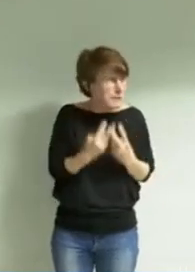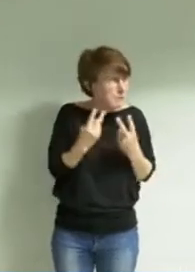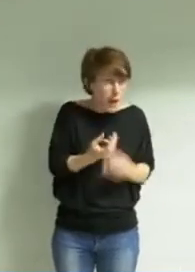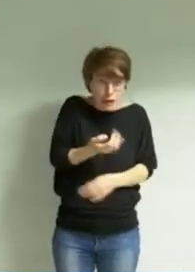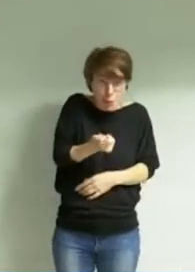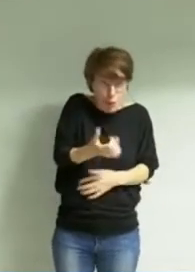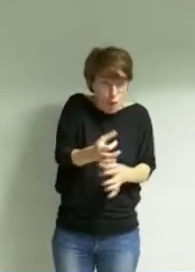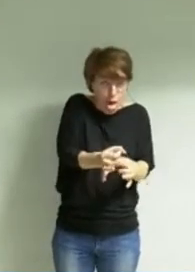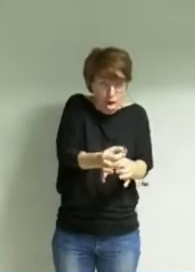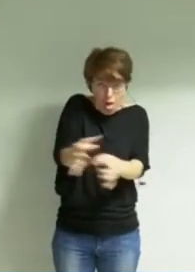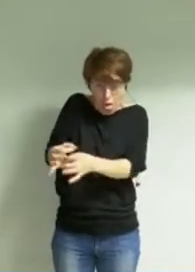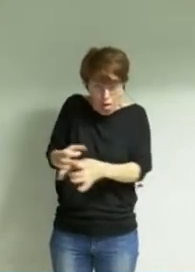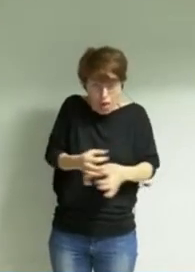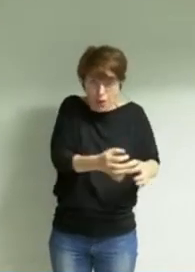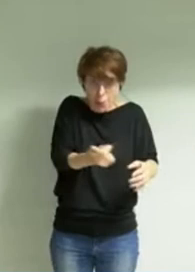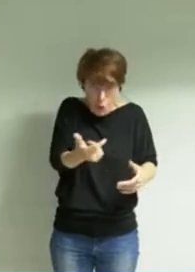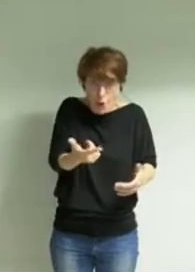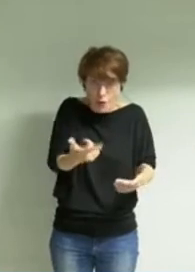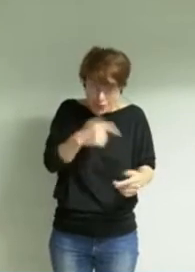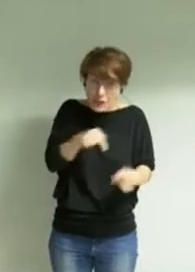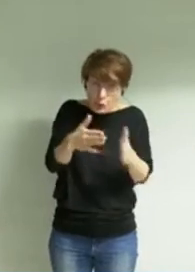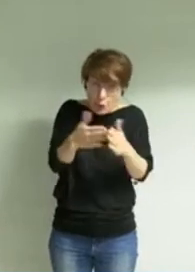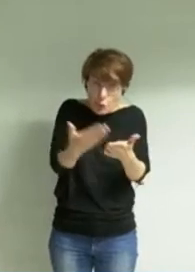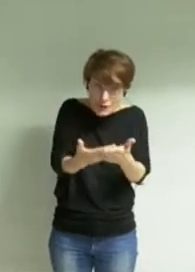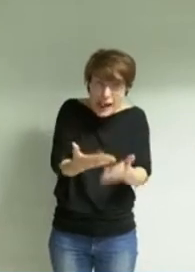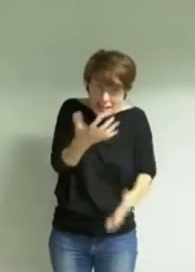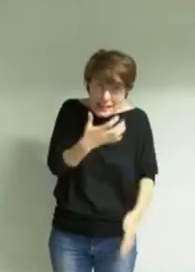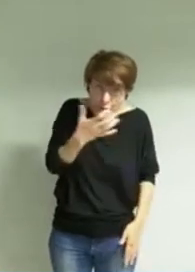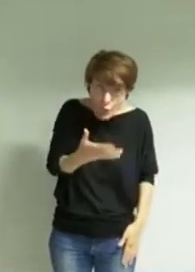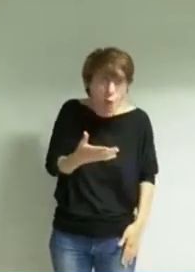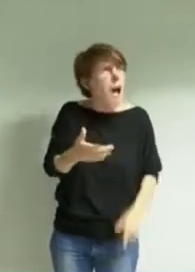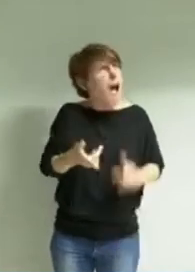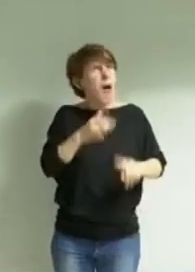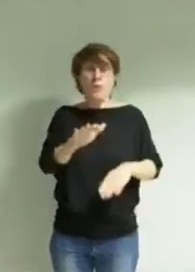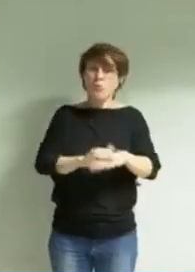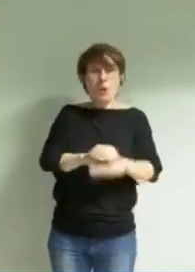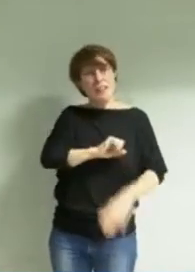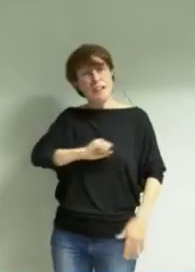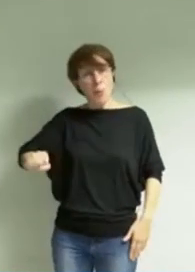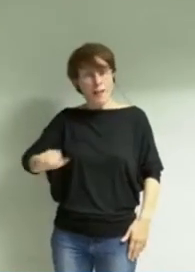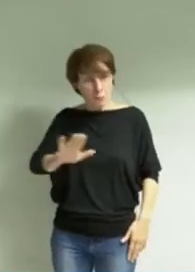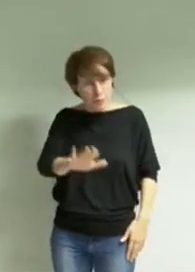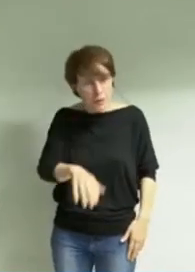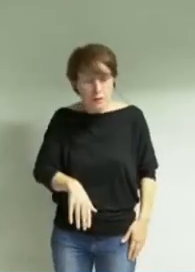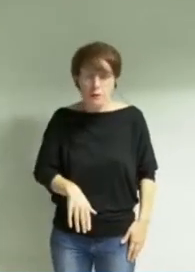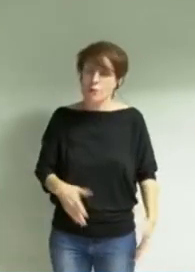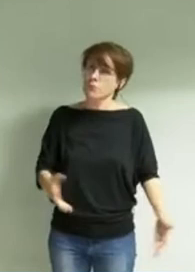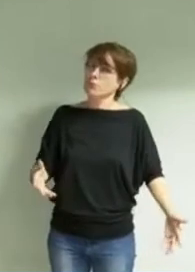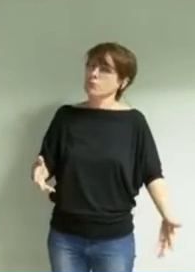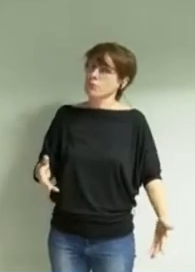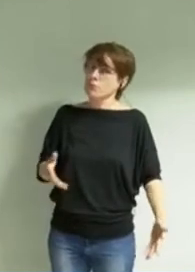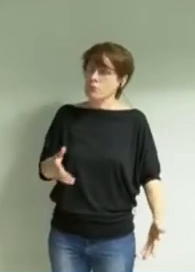habitant, c'est trop, c'est un scandale, c'est affreux, c'est de droite. Enfin, monsieur